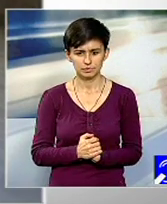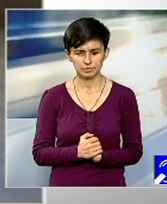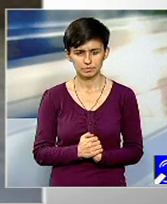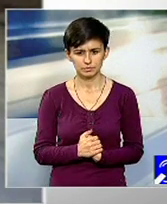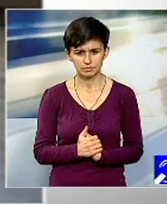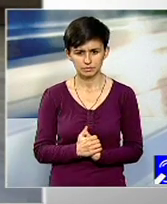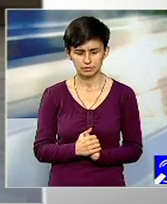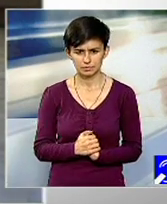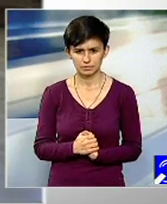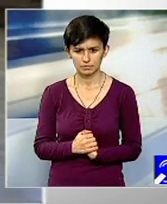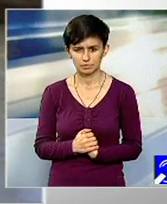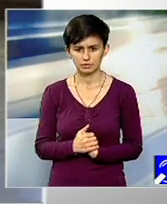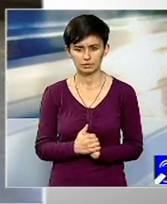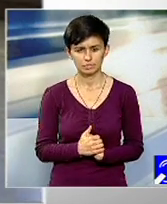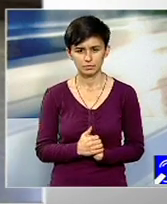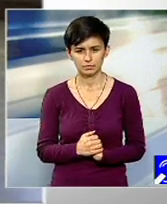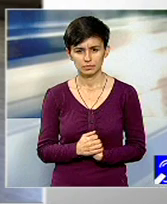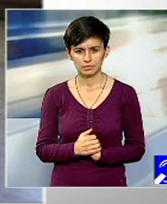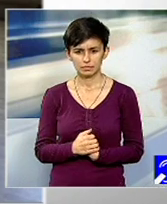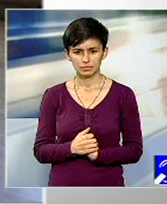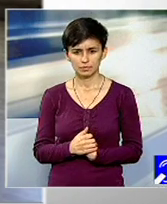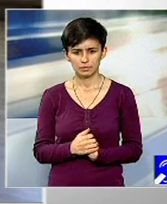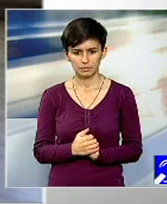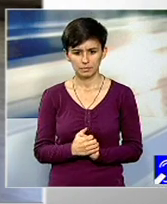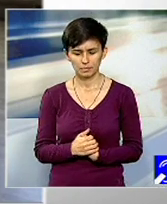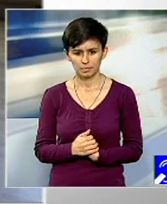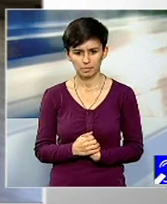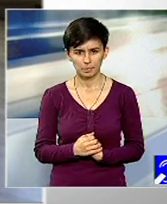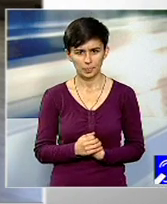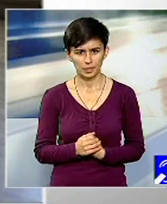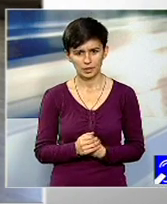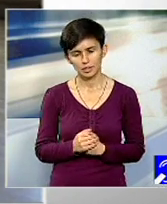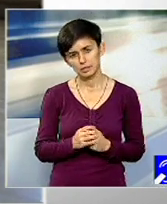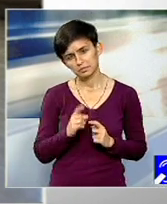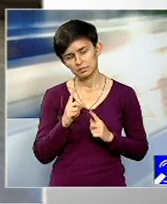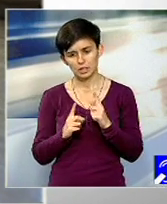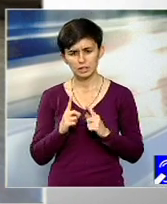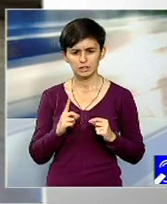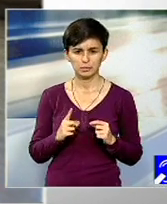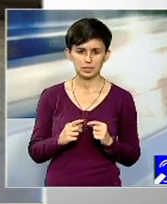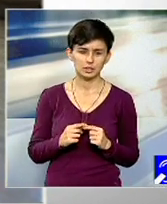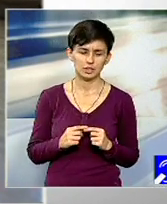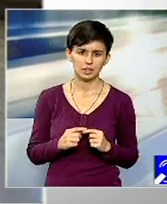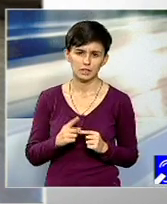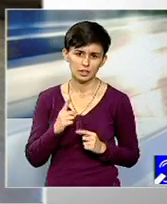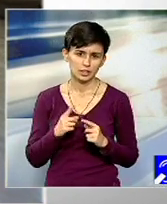Practic se întinde undeva pe la 45-50 de minute, ținând cont